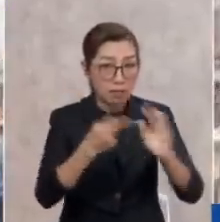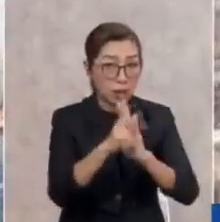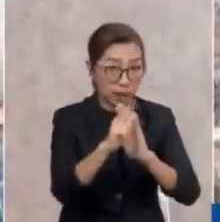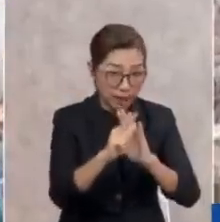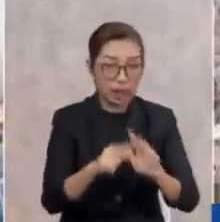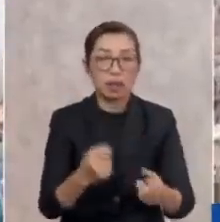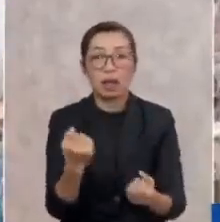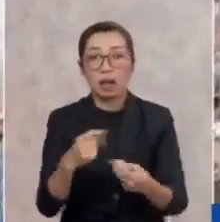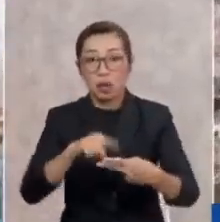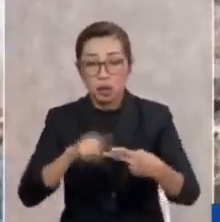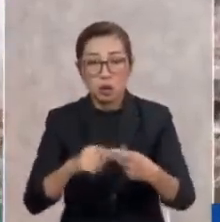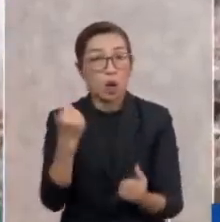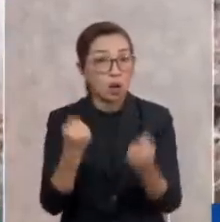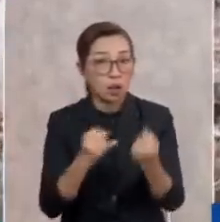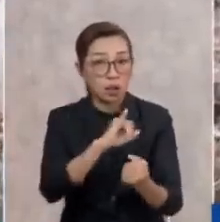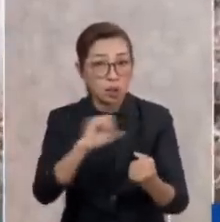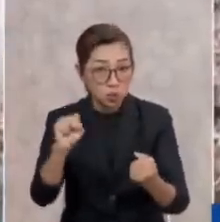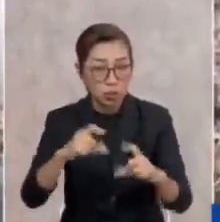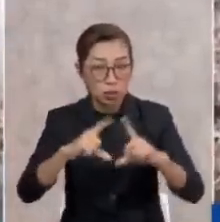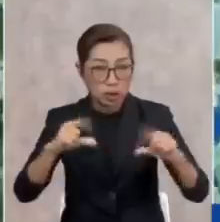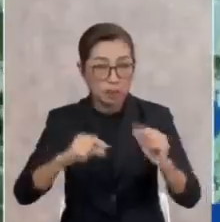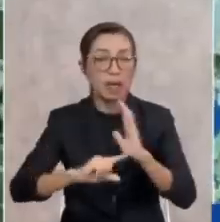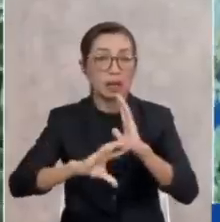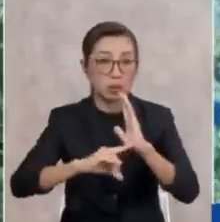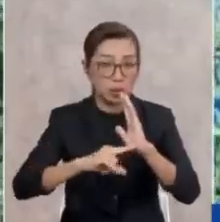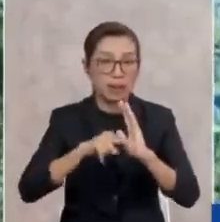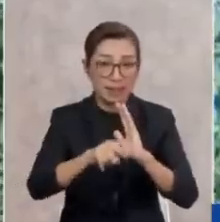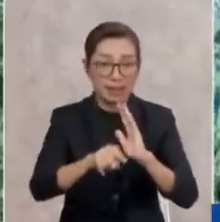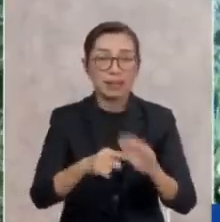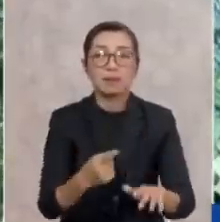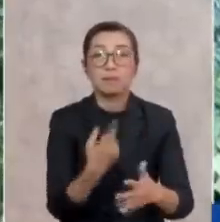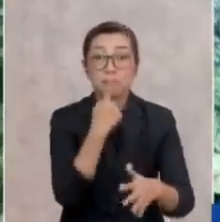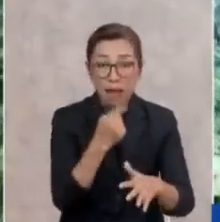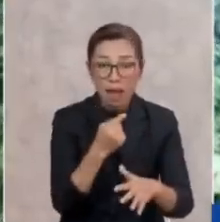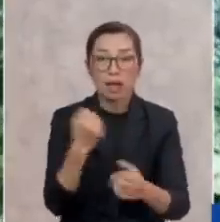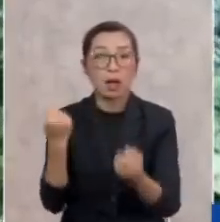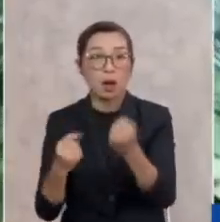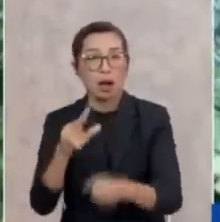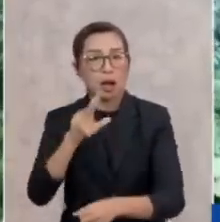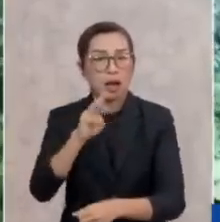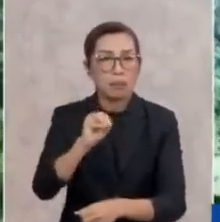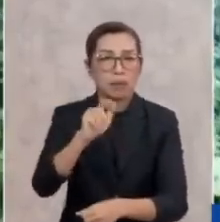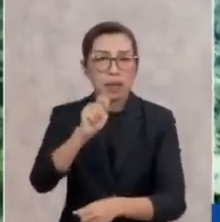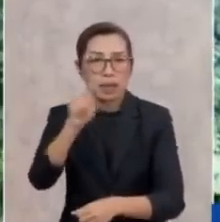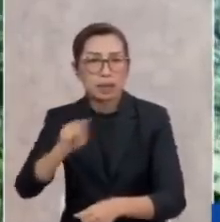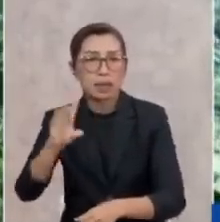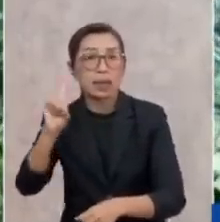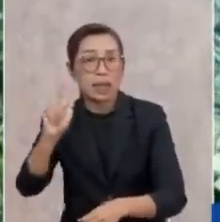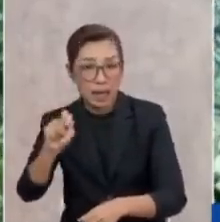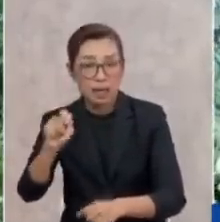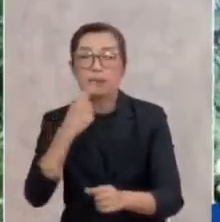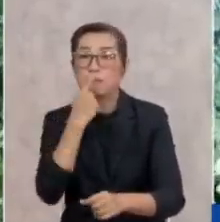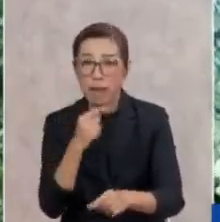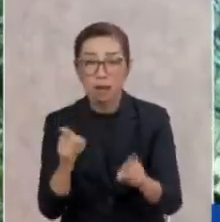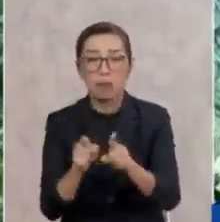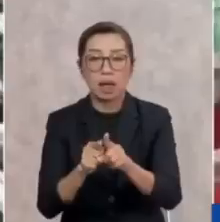Isuzu MU-X สีแดงทะเบียนชลบุรีแล้วก็ Mazda สีแดงทะเบียนชลบุรีอีก1คันนะครับเจ้าหน้าที่ต้องใช้เลื่อยยนต์น